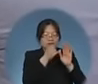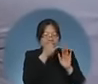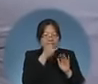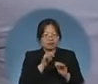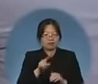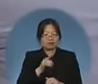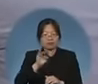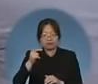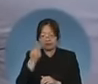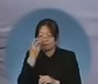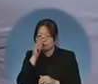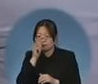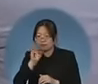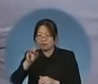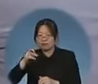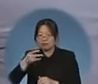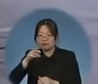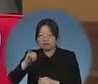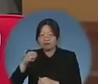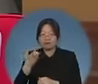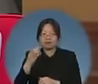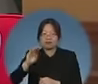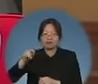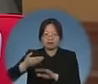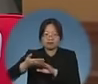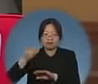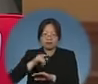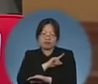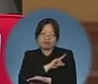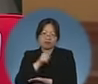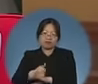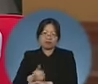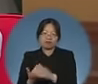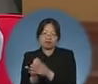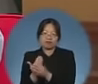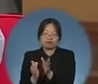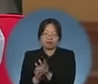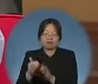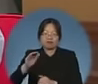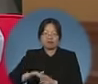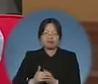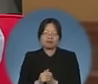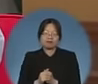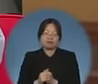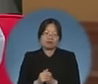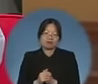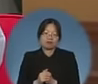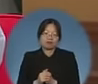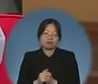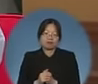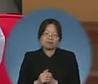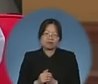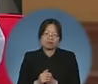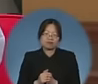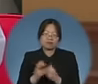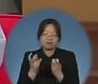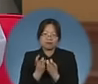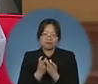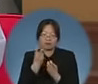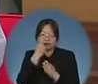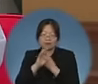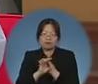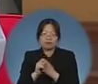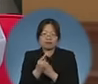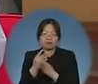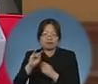100번 측정하면 방글라데시 같은 경우는 90번 이상 최하위권이 나오는데 어떤 측정 지름을 어떻게 하면은